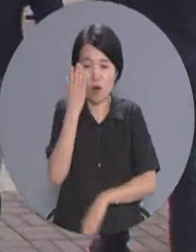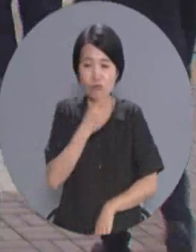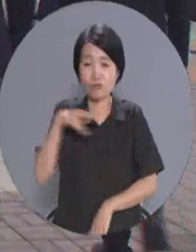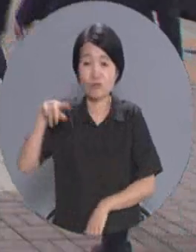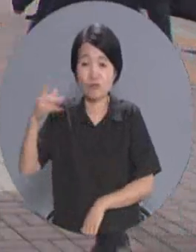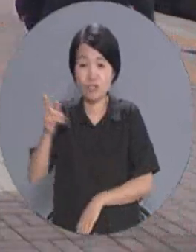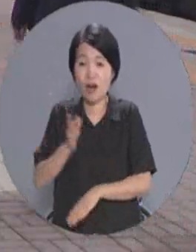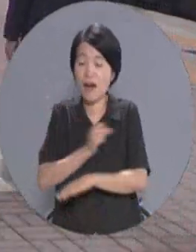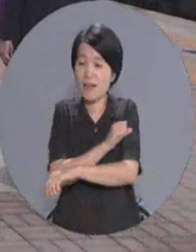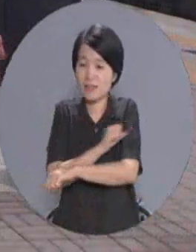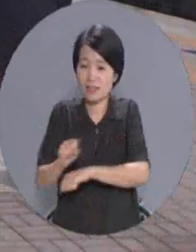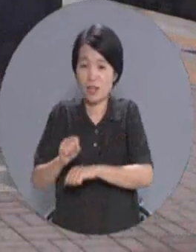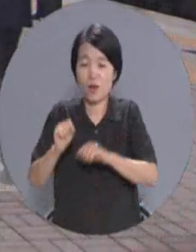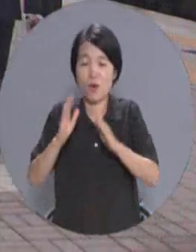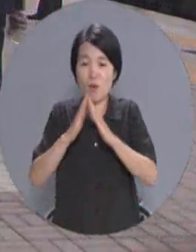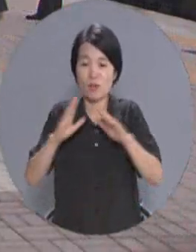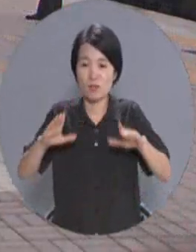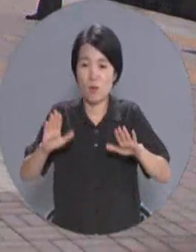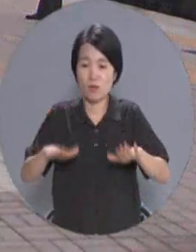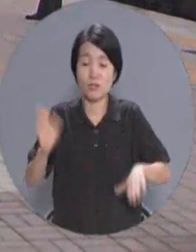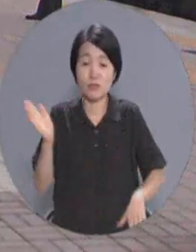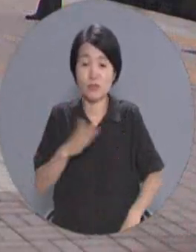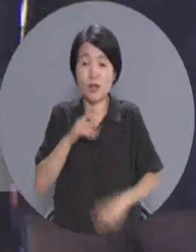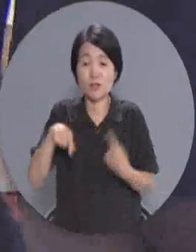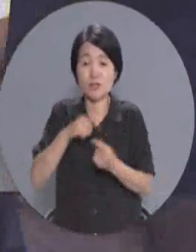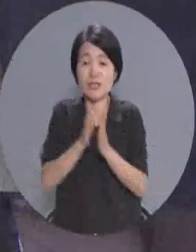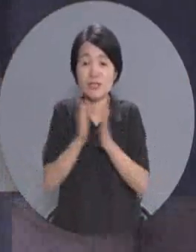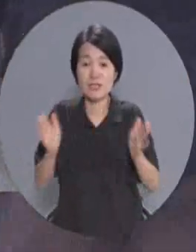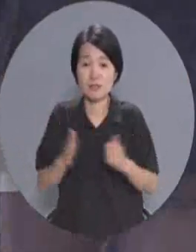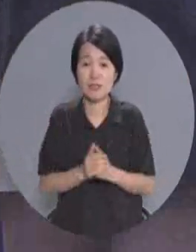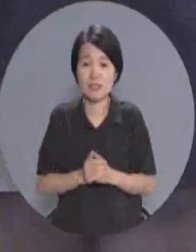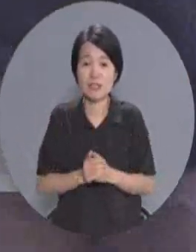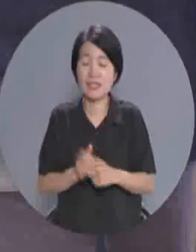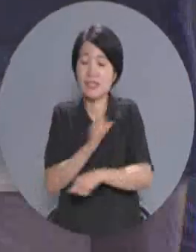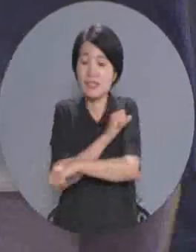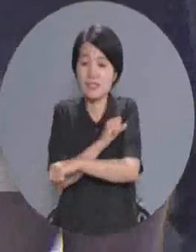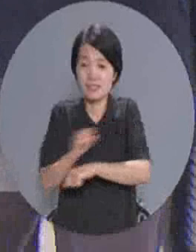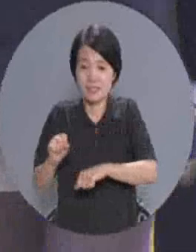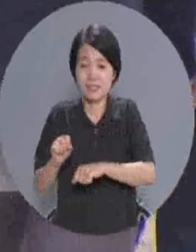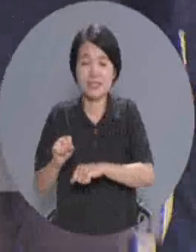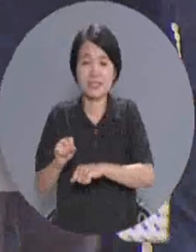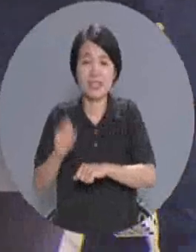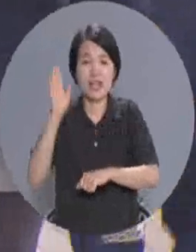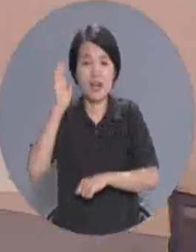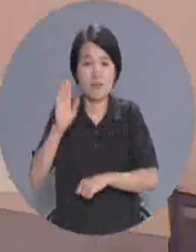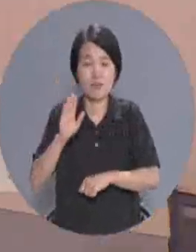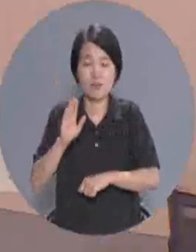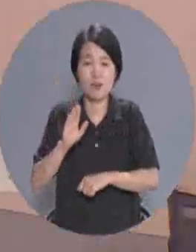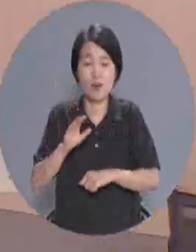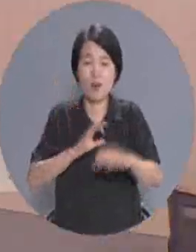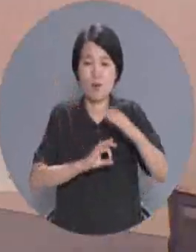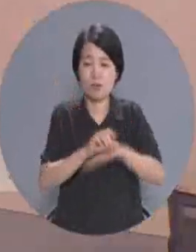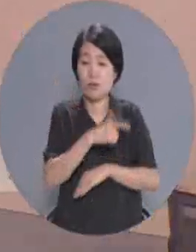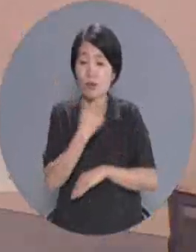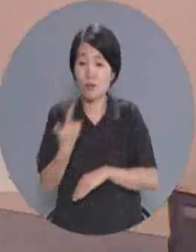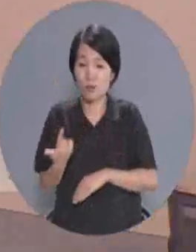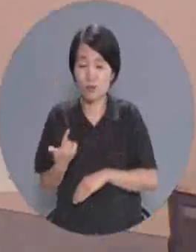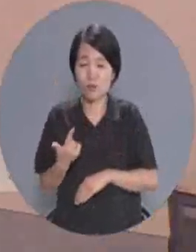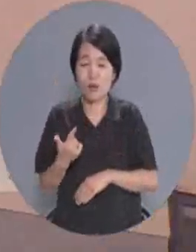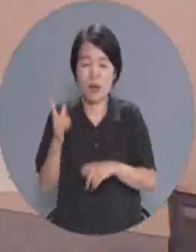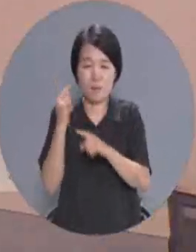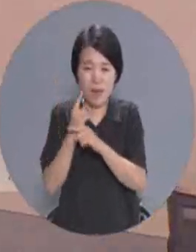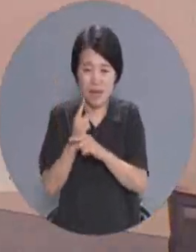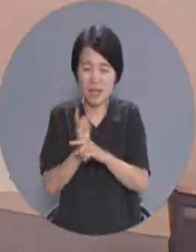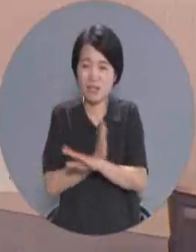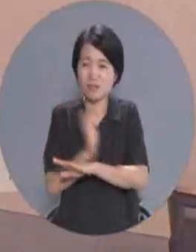SRT가 오늘부터 전라선 운행을 시작했습니다. 전라선 SRT는 앞으로 각각 오전과 오후 매일